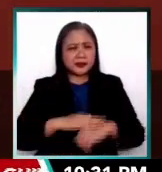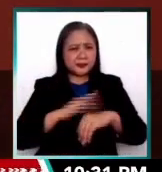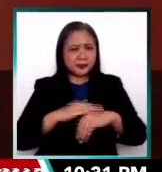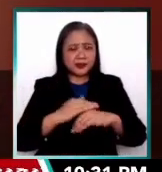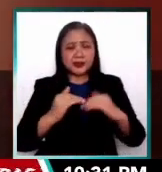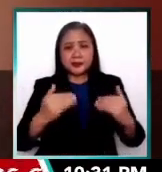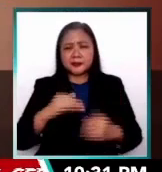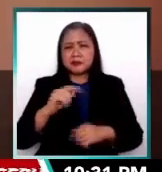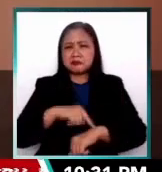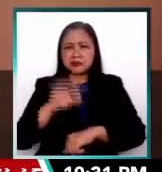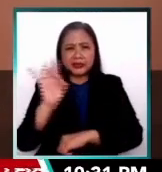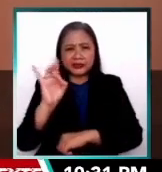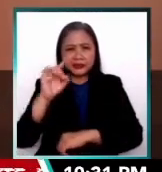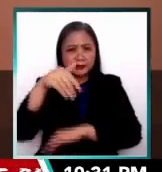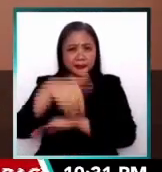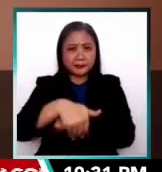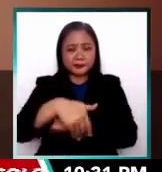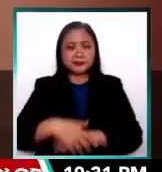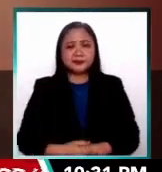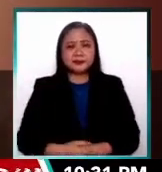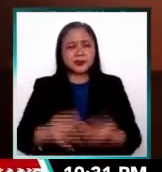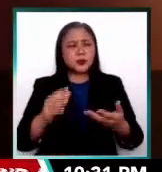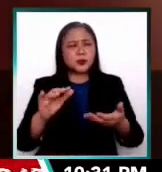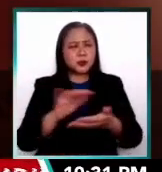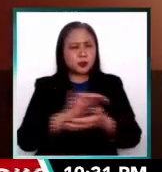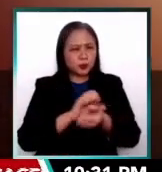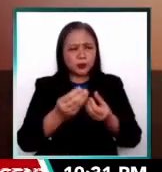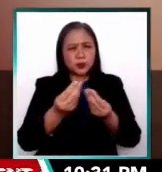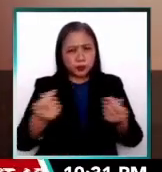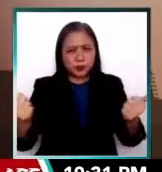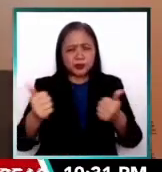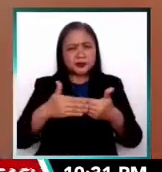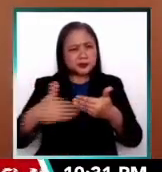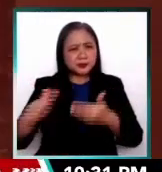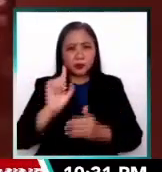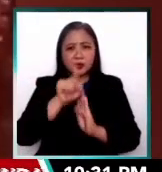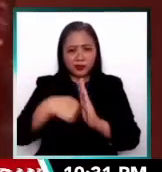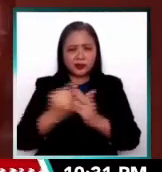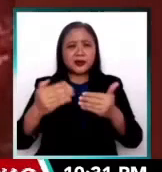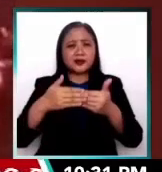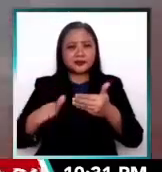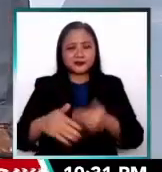mag-alas 8 ng gabi. Naapula naman ang apoy makalipas ang halos isang oras.